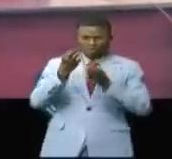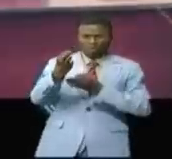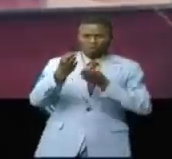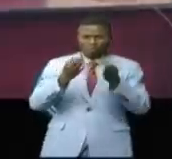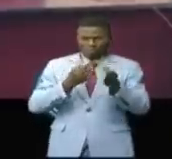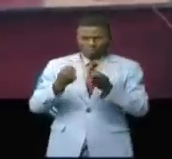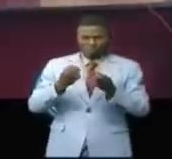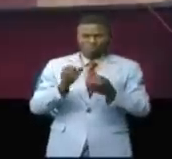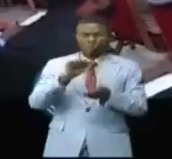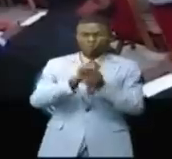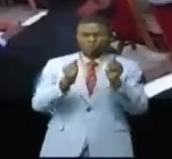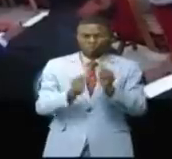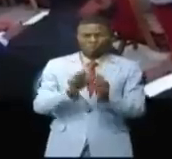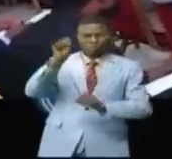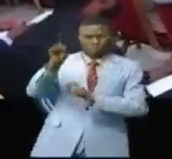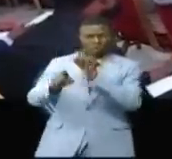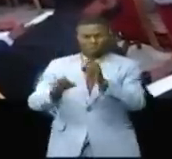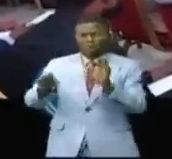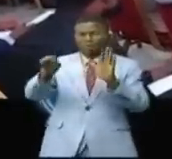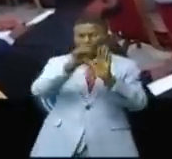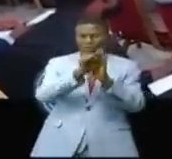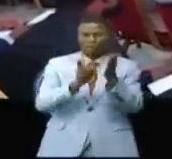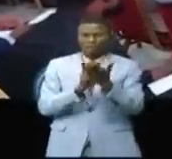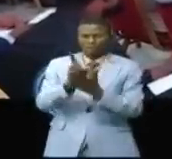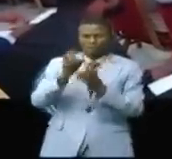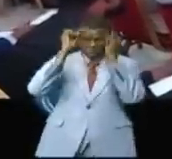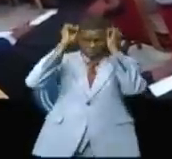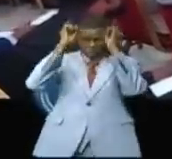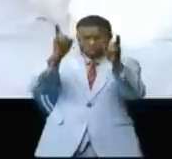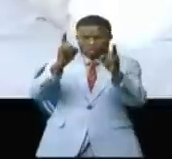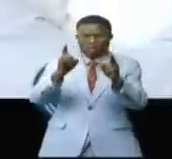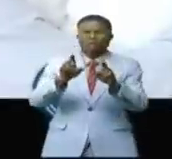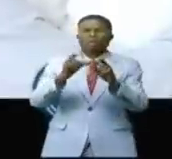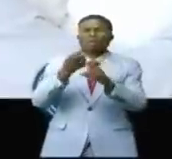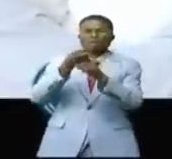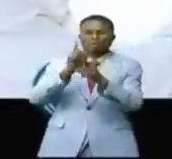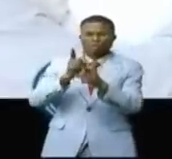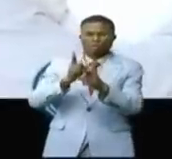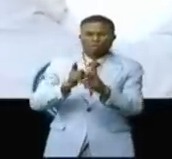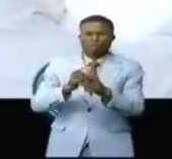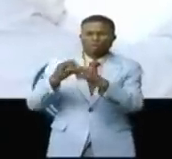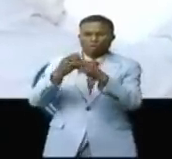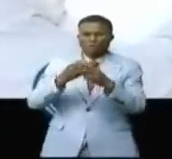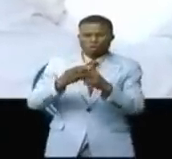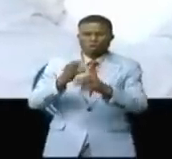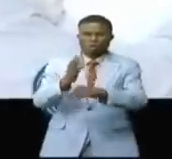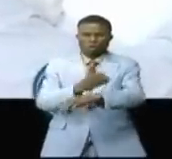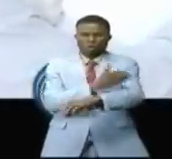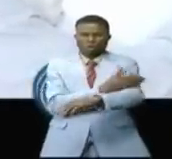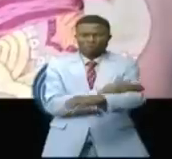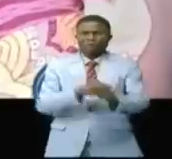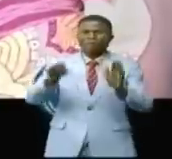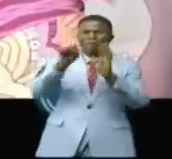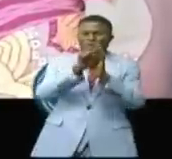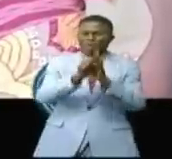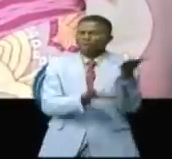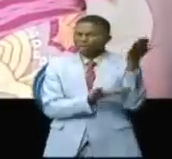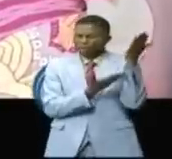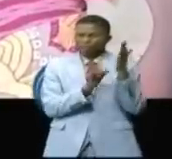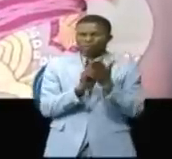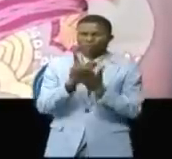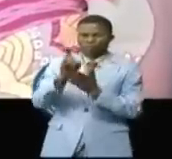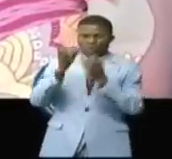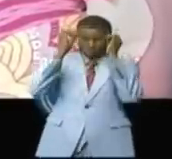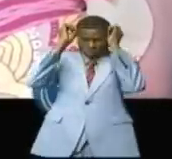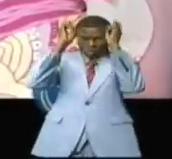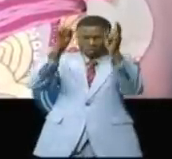le questionnaire de l' indice du droit à l'éducation est conçu pour suivre les progrès des indicateurs clés du droit à l'éducation